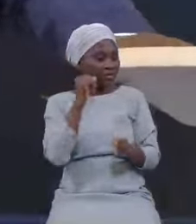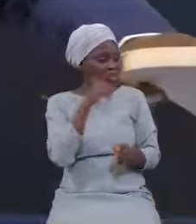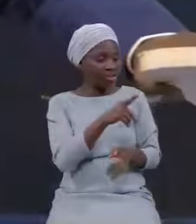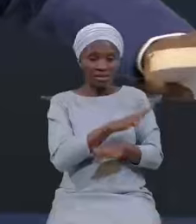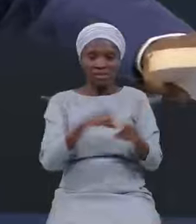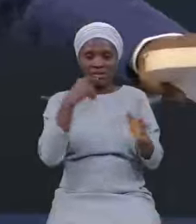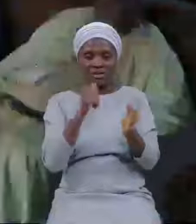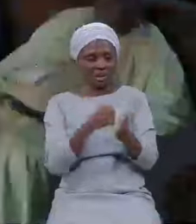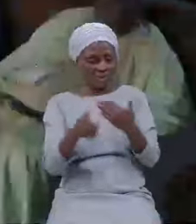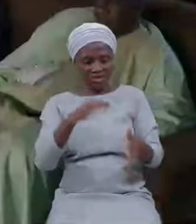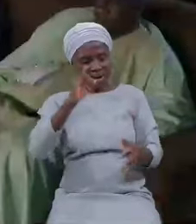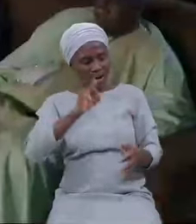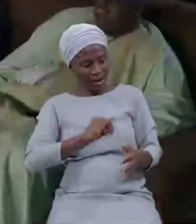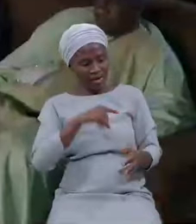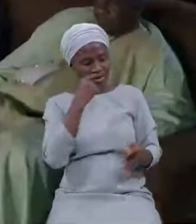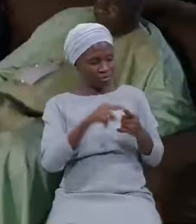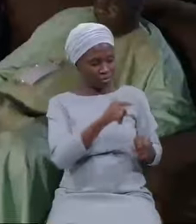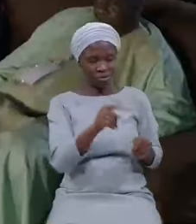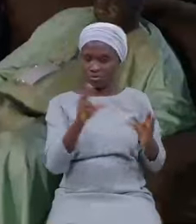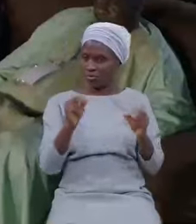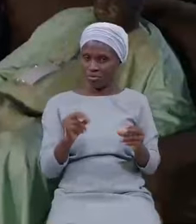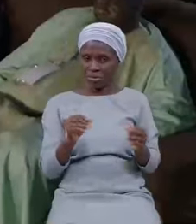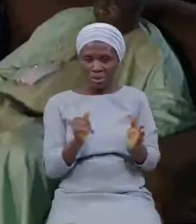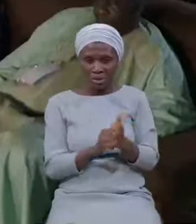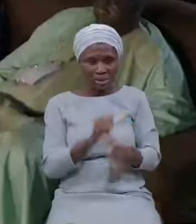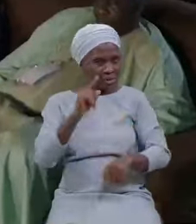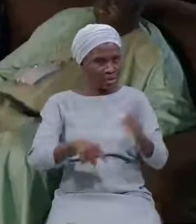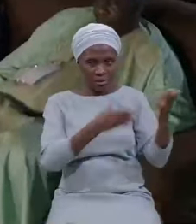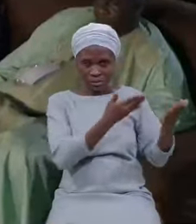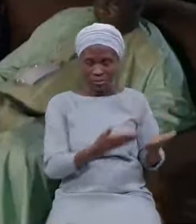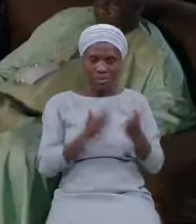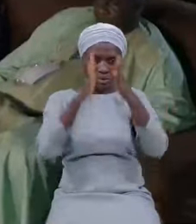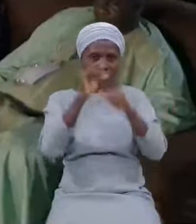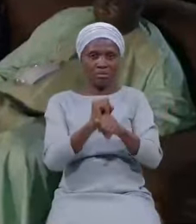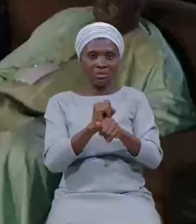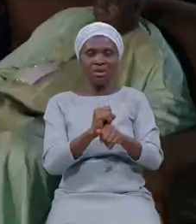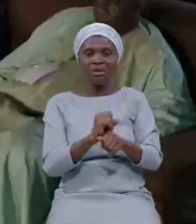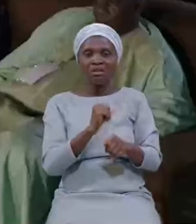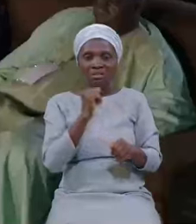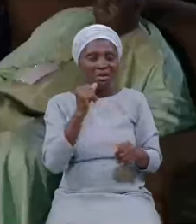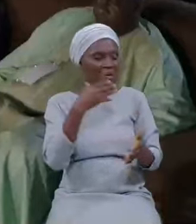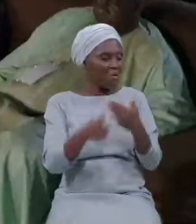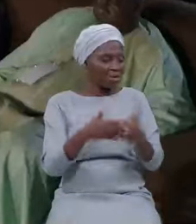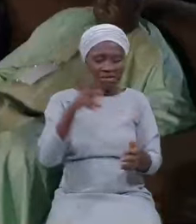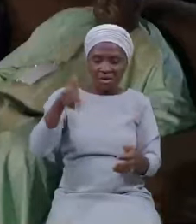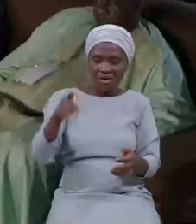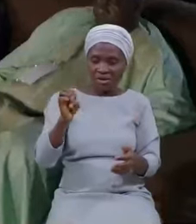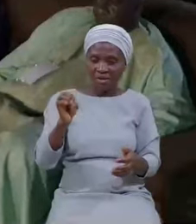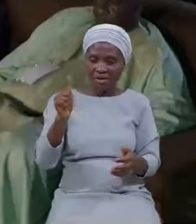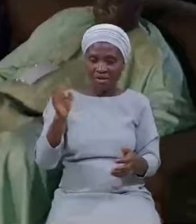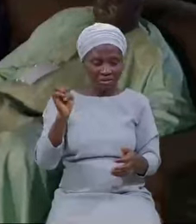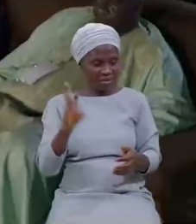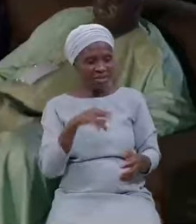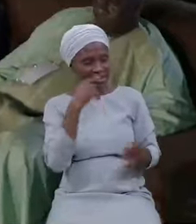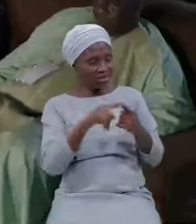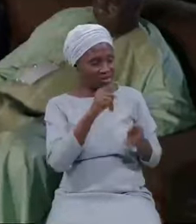miracle. Ce que Pierre vous dira, ça n'apporte pas le salut. Tout ce que